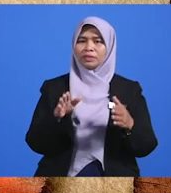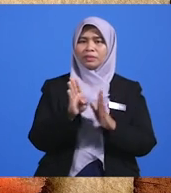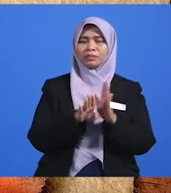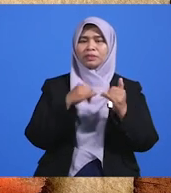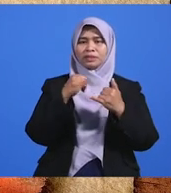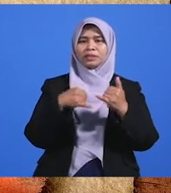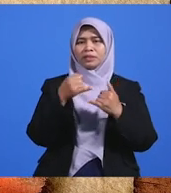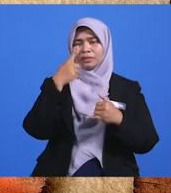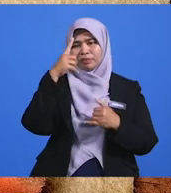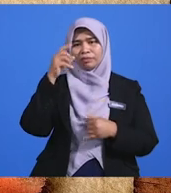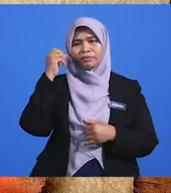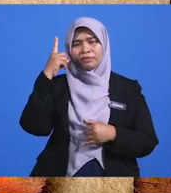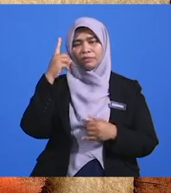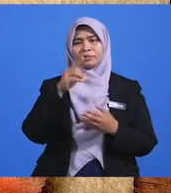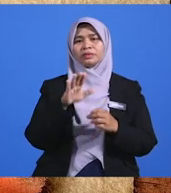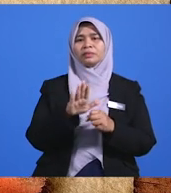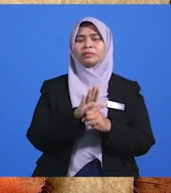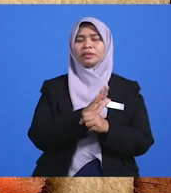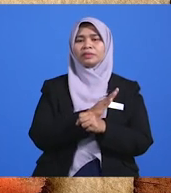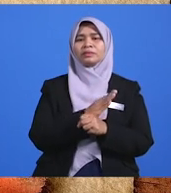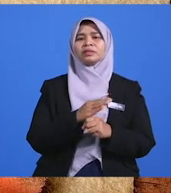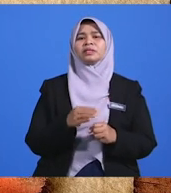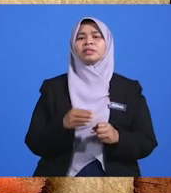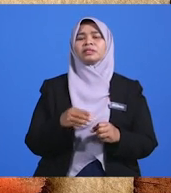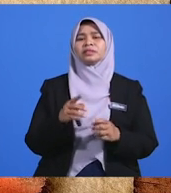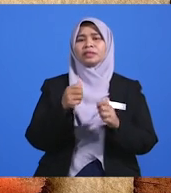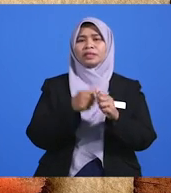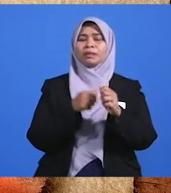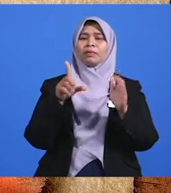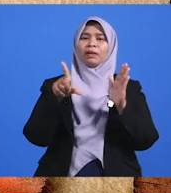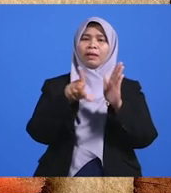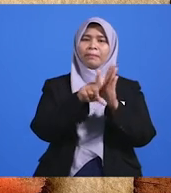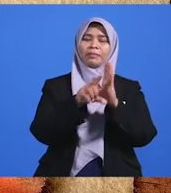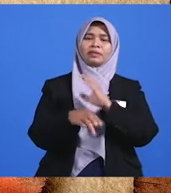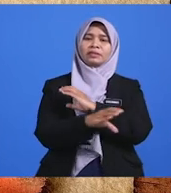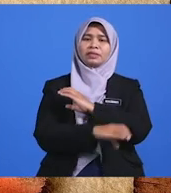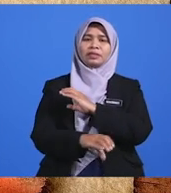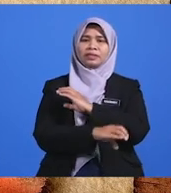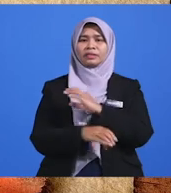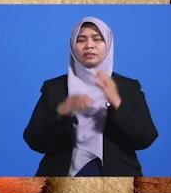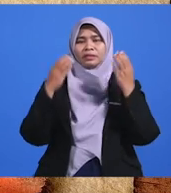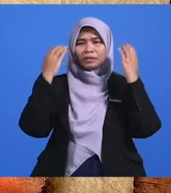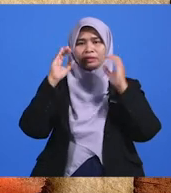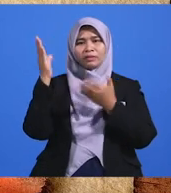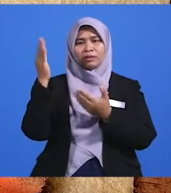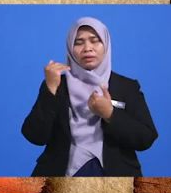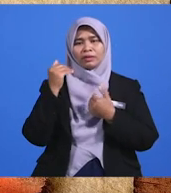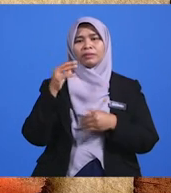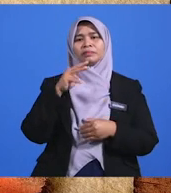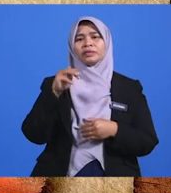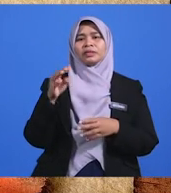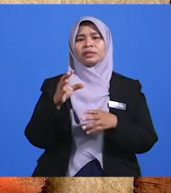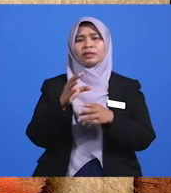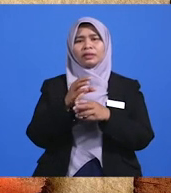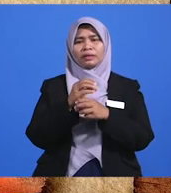sepenuhnya makna dan sejarah di sebalik setiap lambang negara kita. Cikgu harap murid-murid dapat terapkan semua